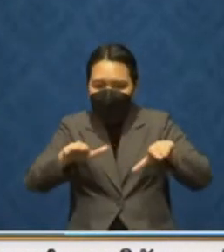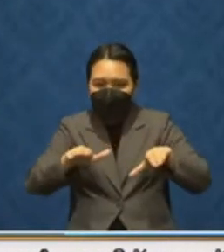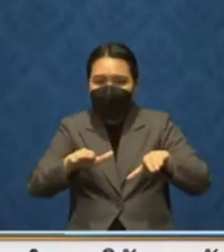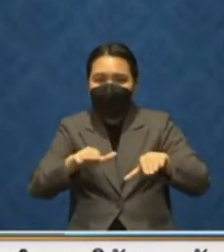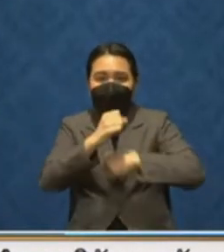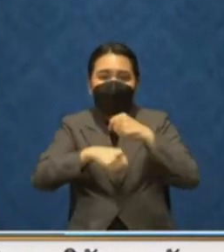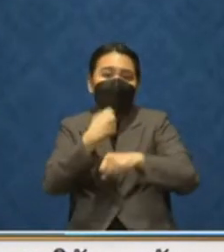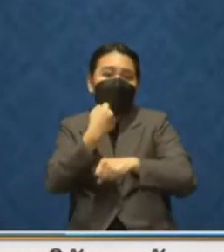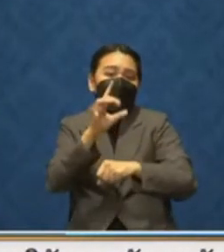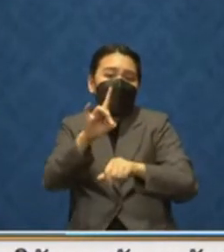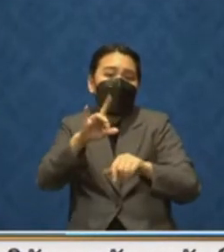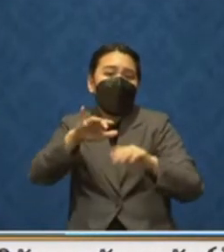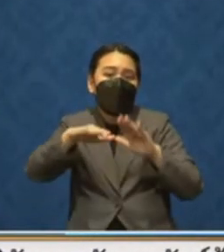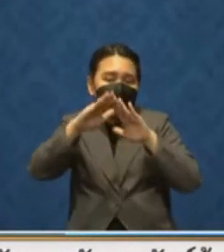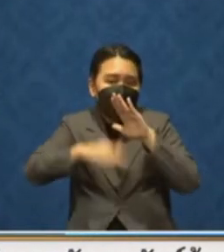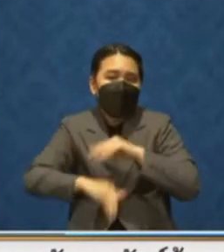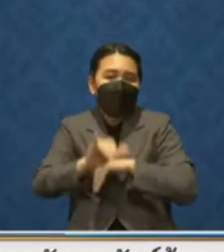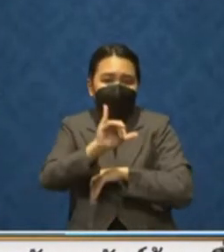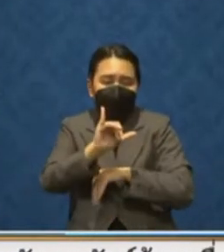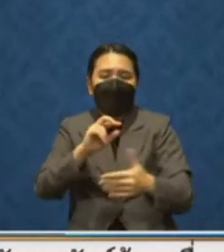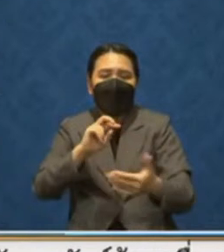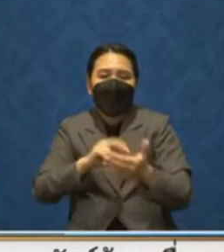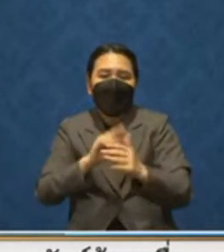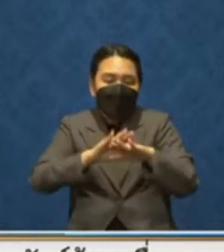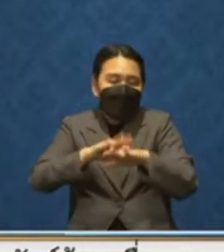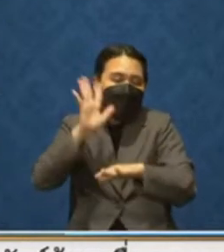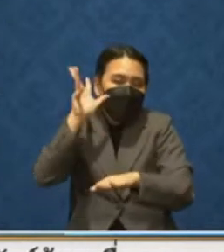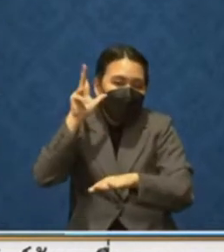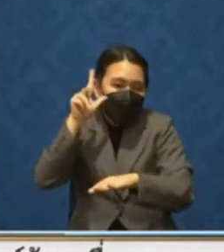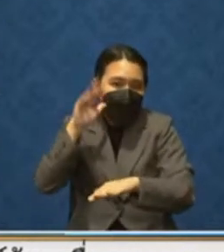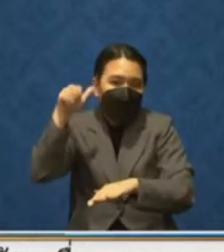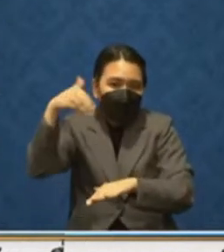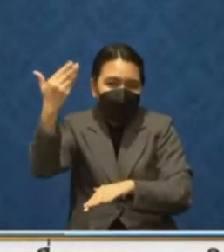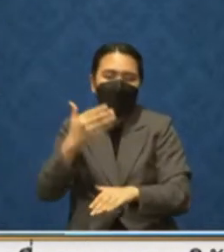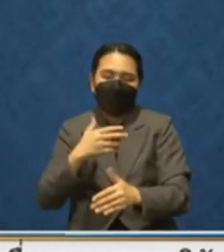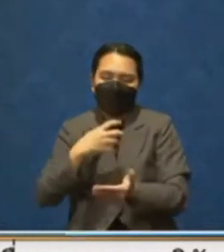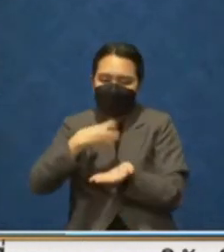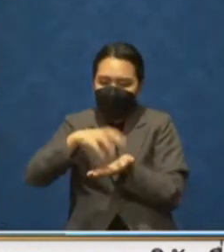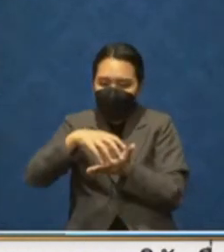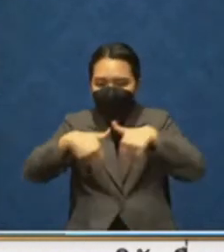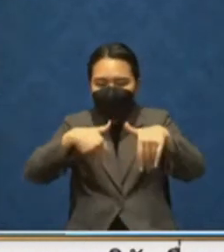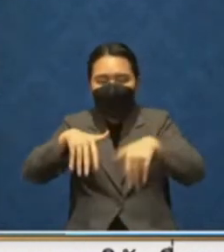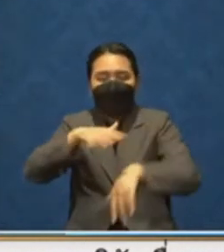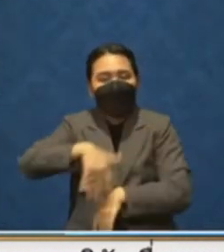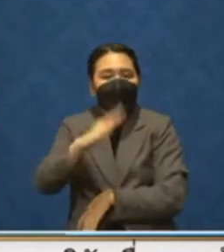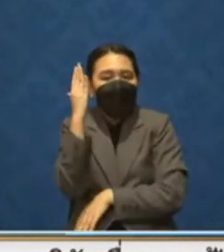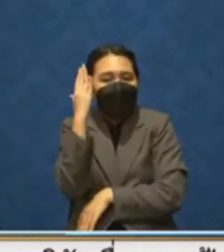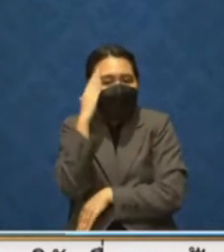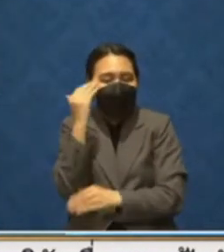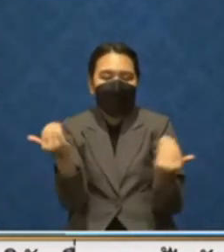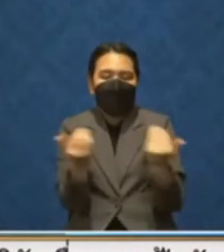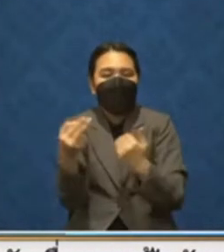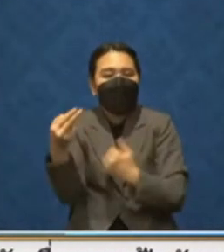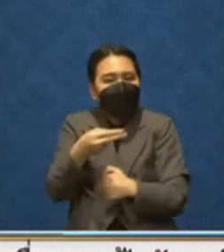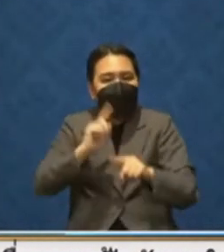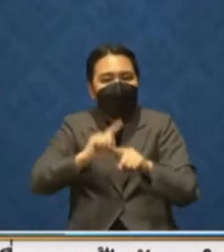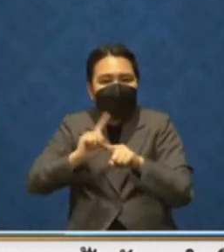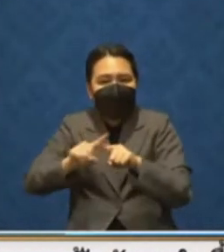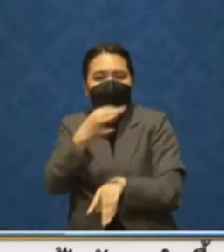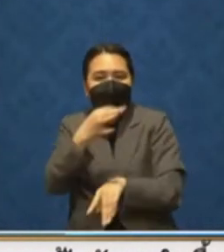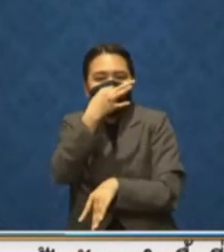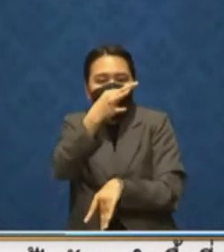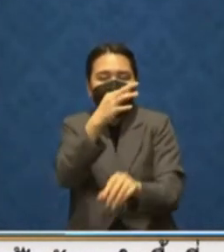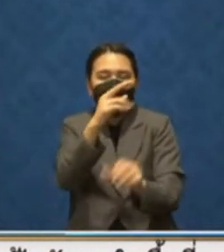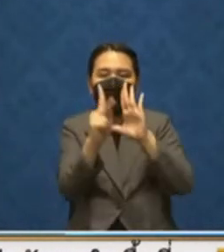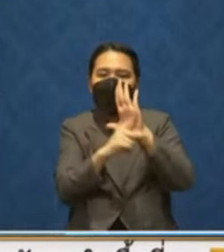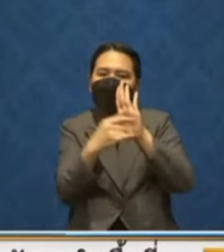แล้วแล้วนะผมได้โอกาสตื่นเลยน้ามันก็ฝากเป็นถึงประชาชนด้วยแล้วกันหน้าอย่าให้ลูกหลานของท่านถูกชักจูงไปทำผิดกฎหมาย